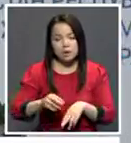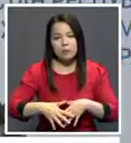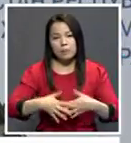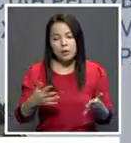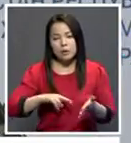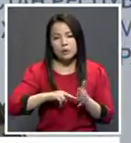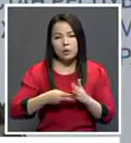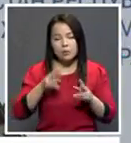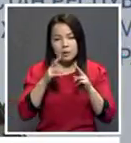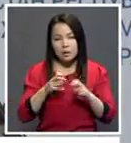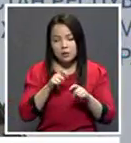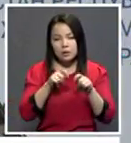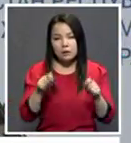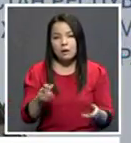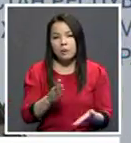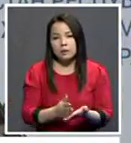қарастырылуда.